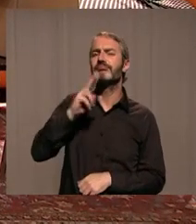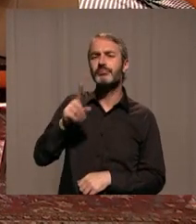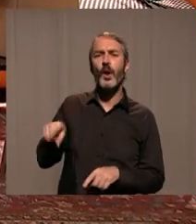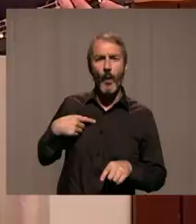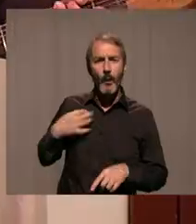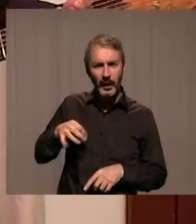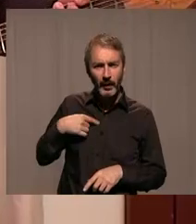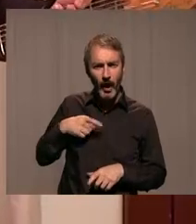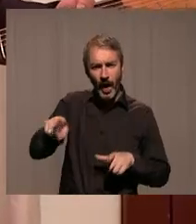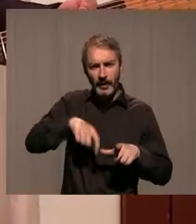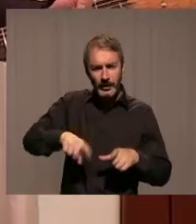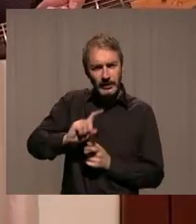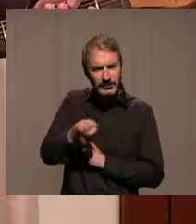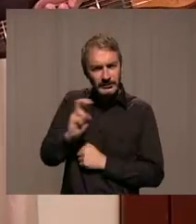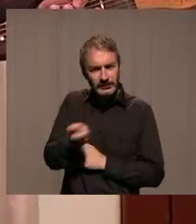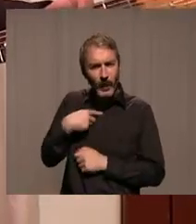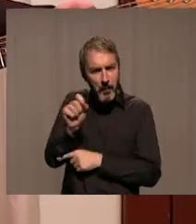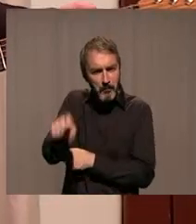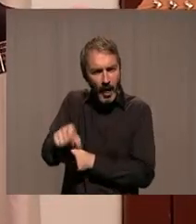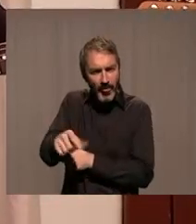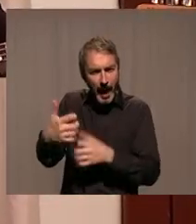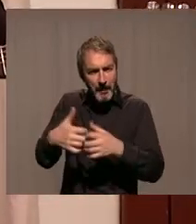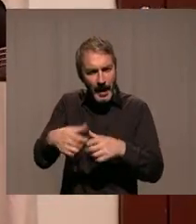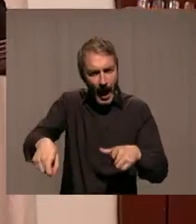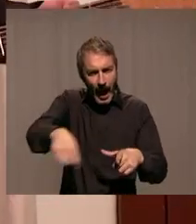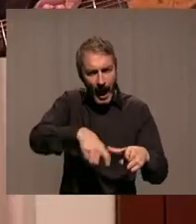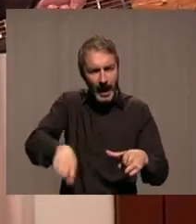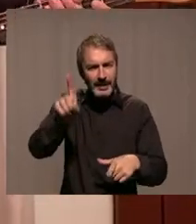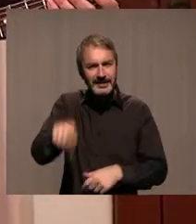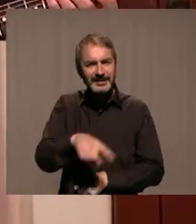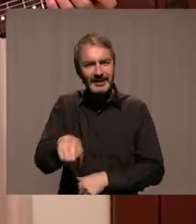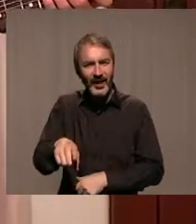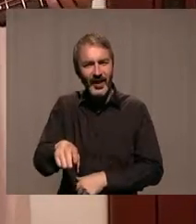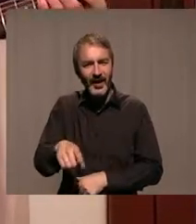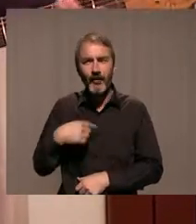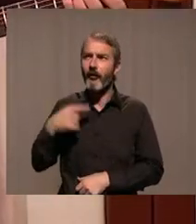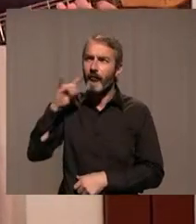jukebox? Aneu amb monedes o no? Sí, fem una festa. No sé si diem, és una festa.